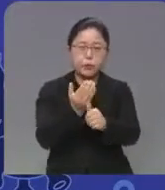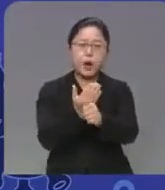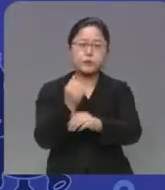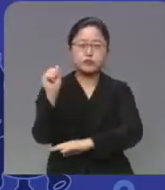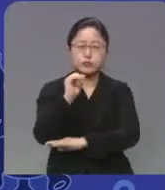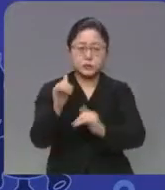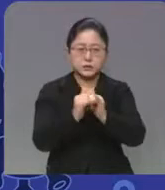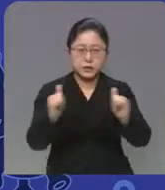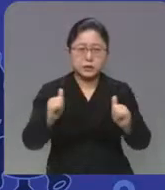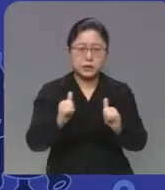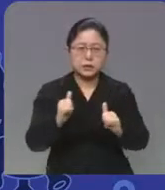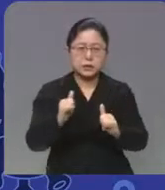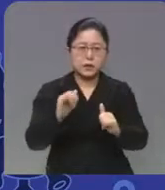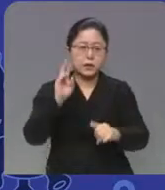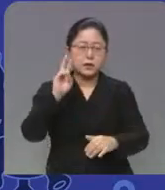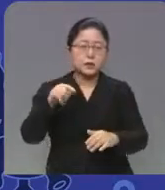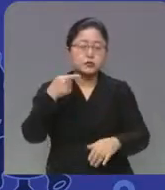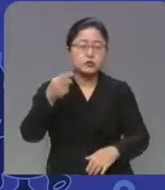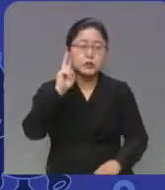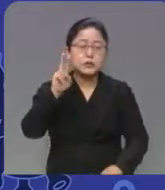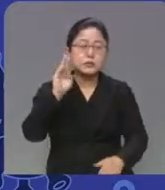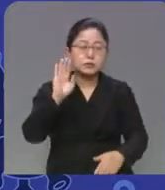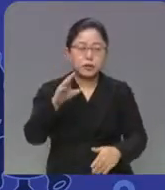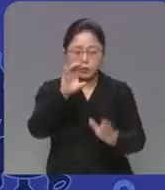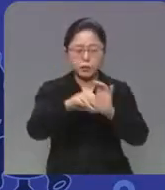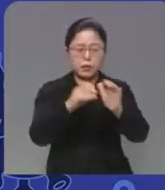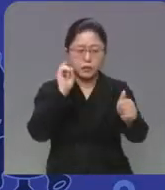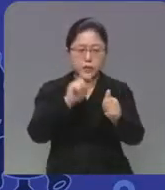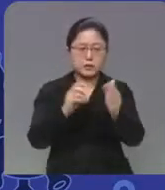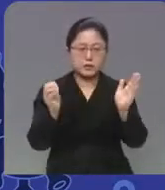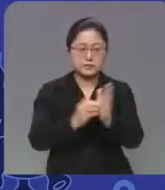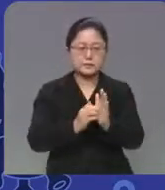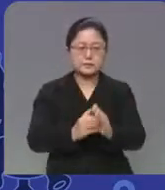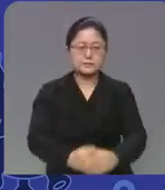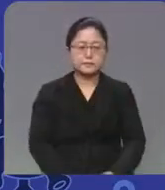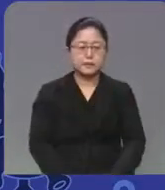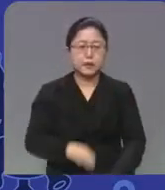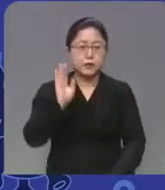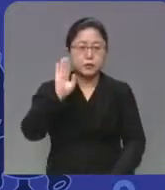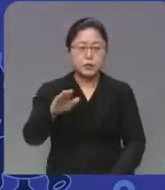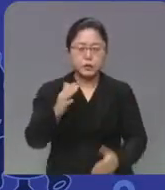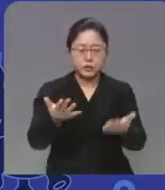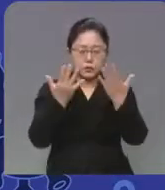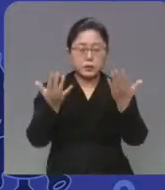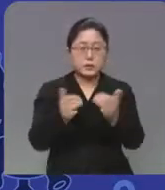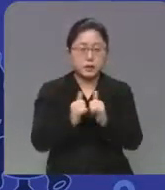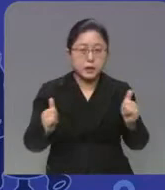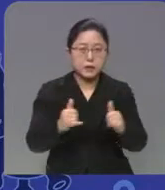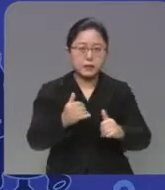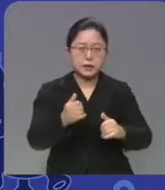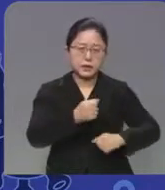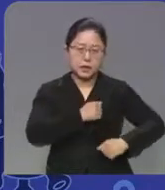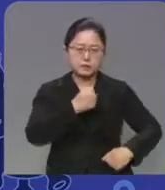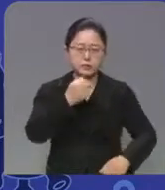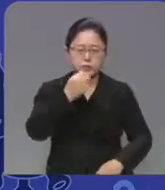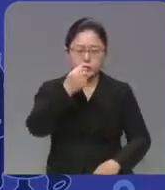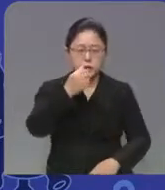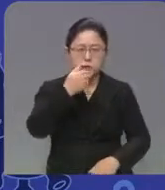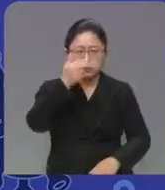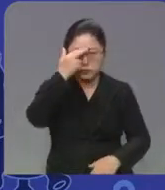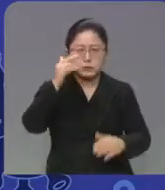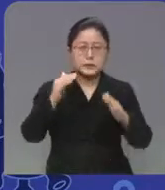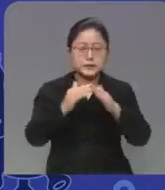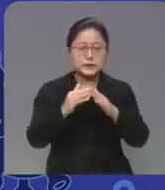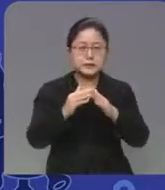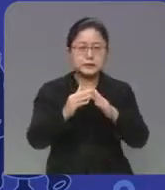기사가 이사 이튿날 코로나19에 확진됐다고 밝혔습니다. 이후 교도소 직원과 상무지구 룸소주방